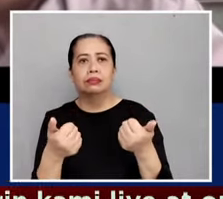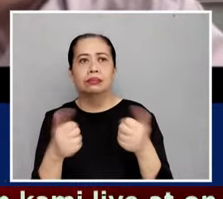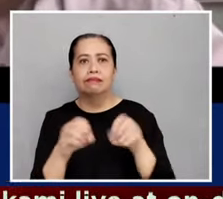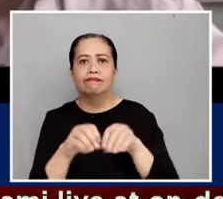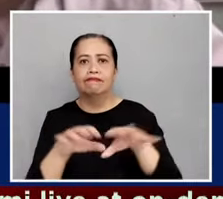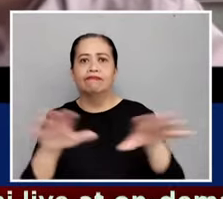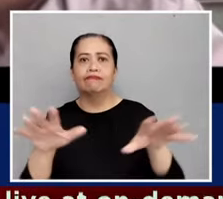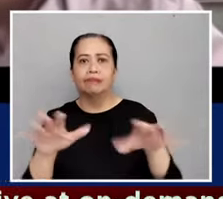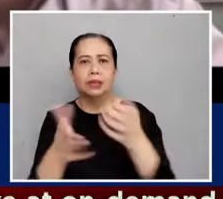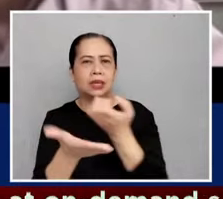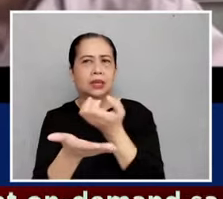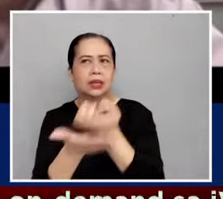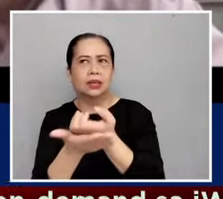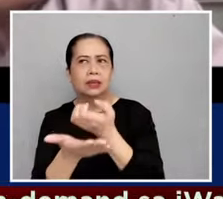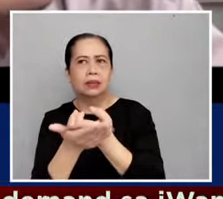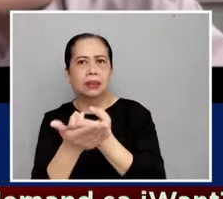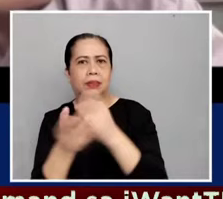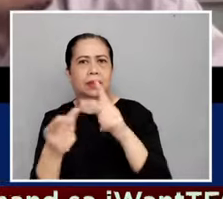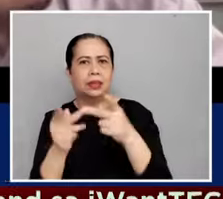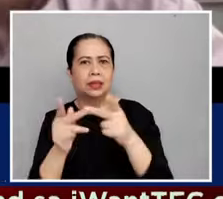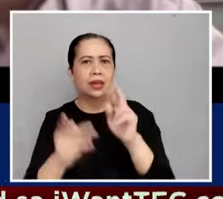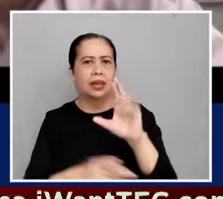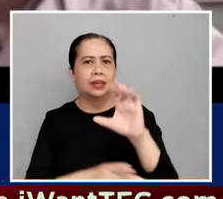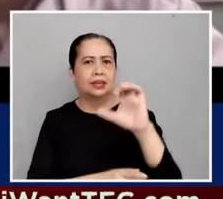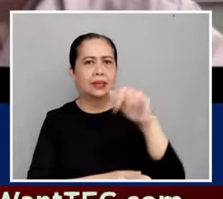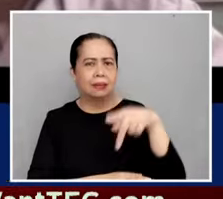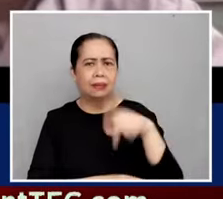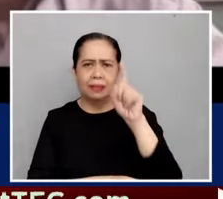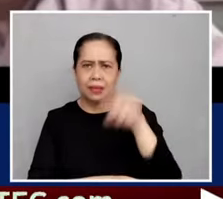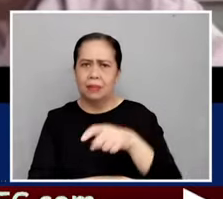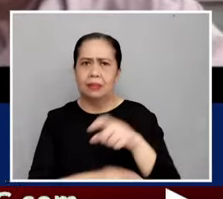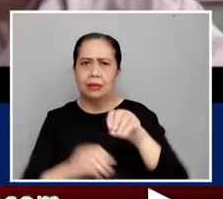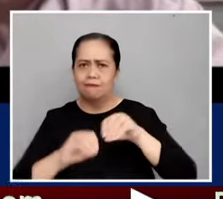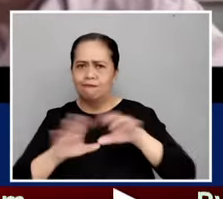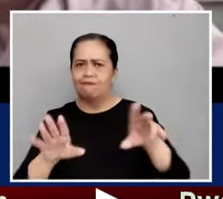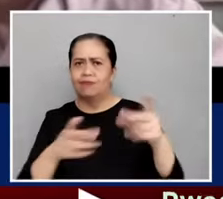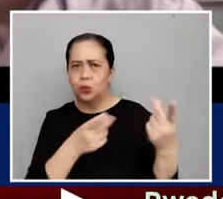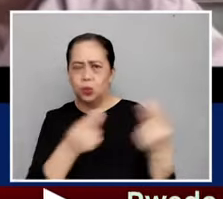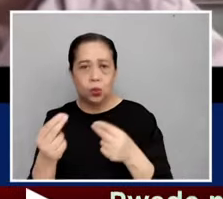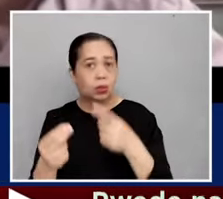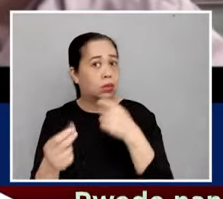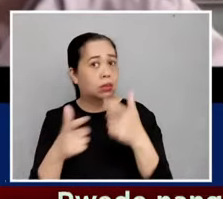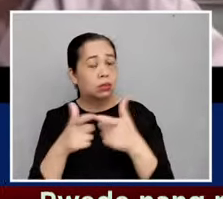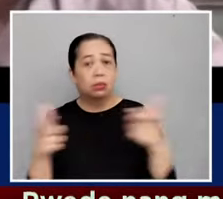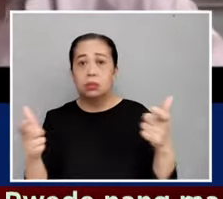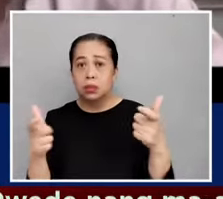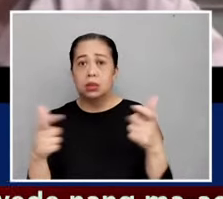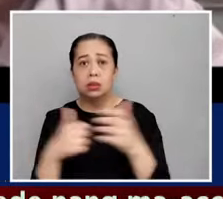Comprehensive Economic Partnership. Kailangan i-post rin yun kasi malaki ang